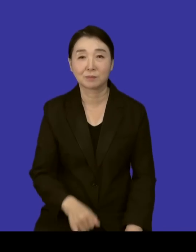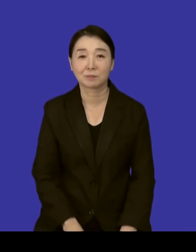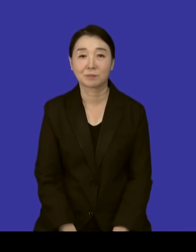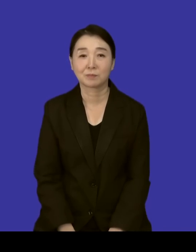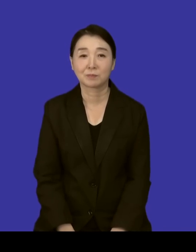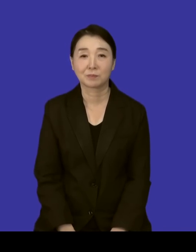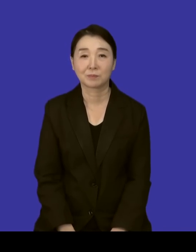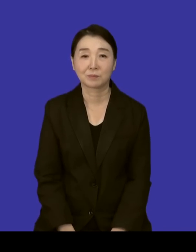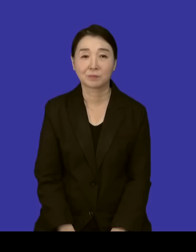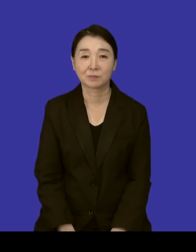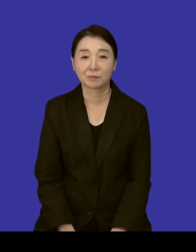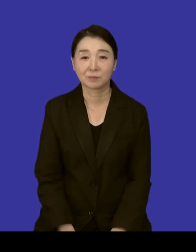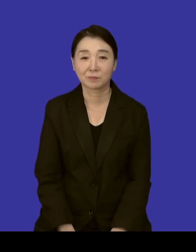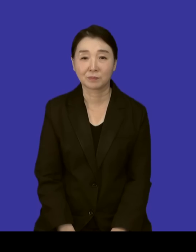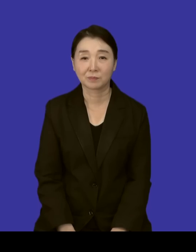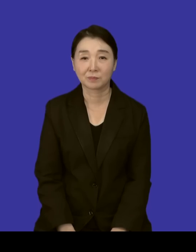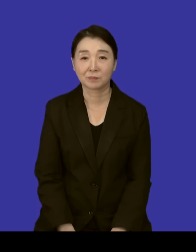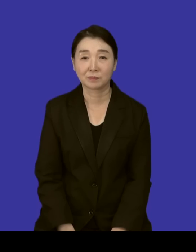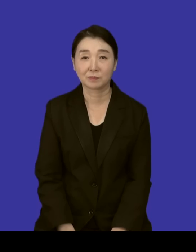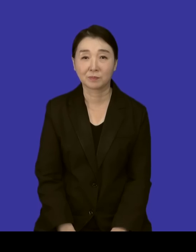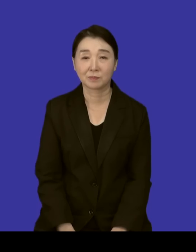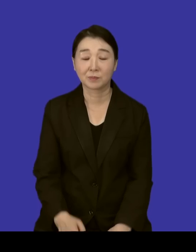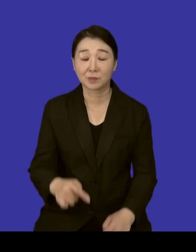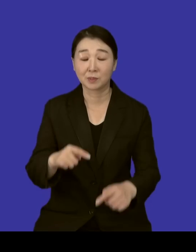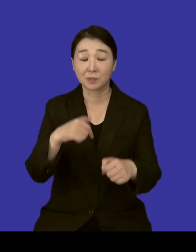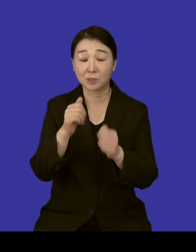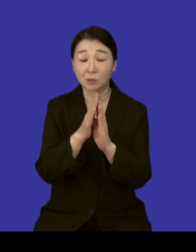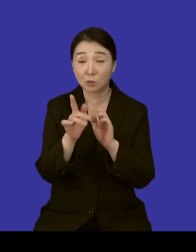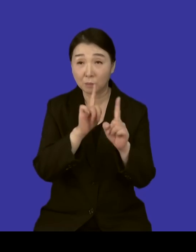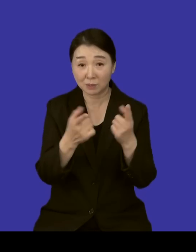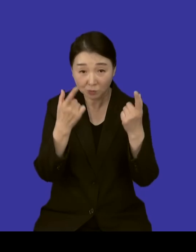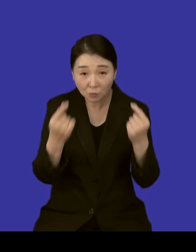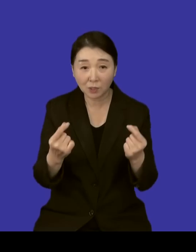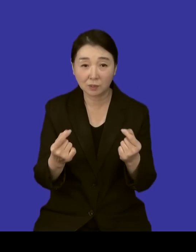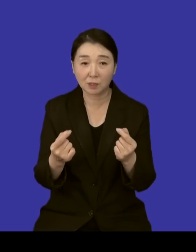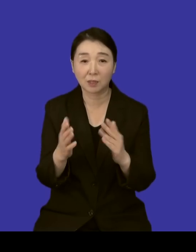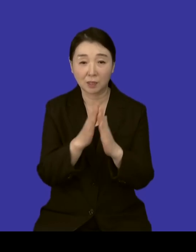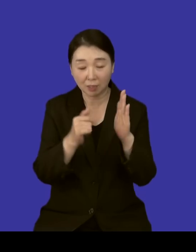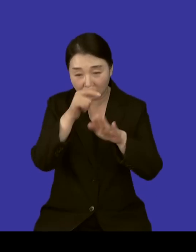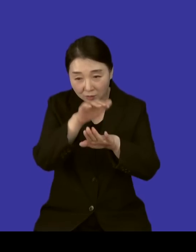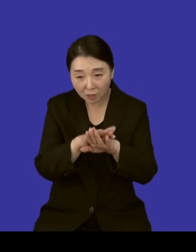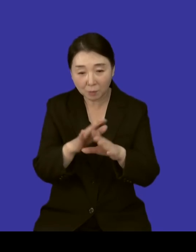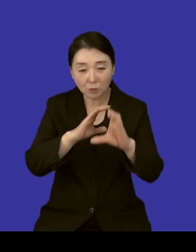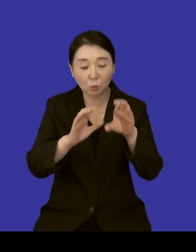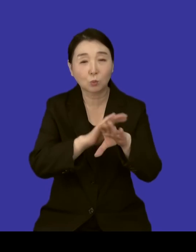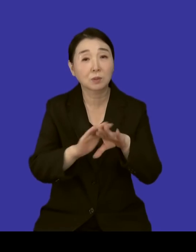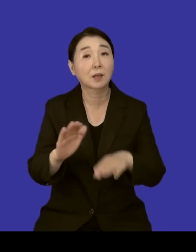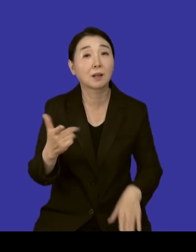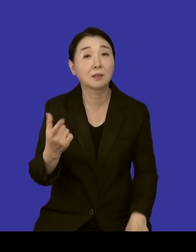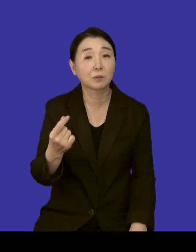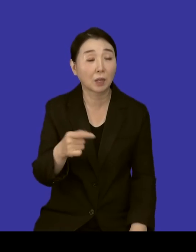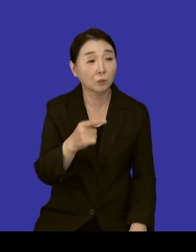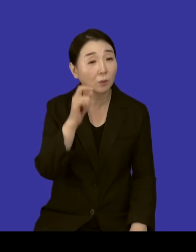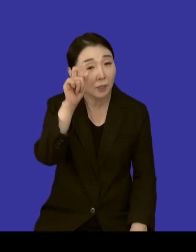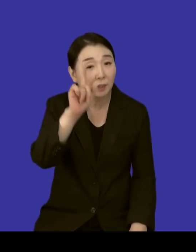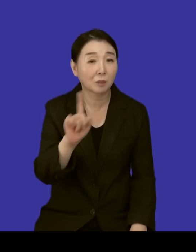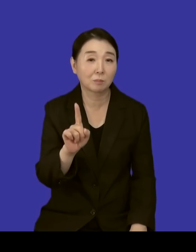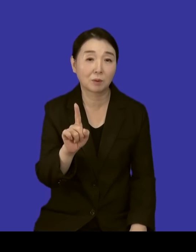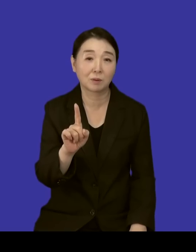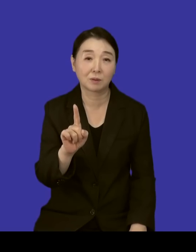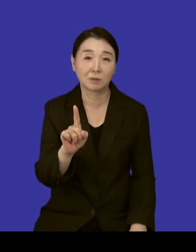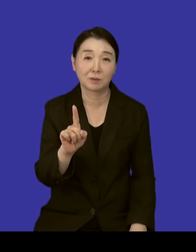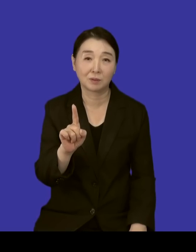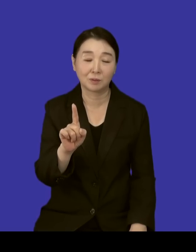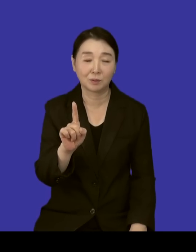읽어주니까 그리고 본문을 다 똑같이 보니까 가정 예배 소통이 잘 되고 넌 네. 오늘 못 깨달았지? 네. 오늘 이제